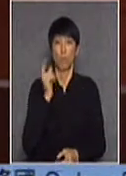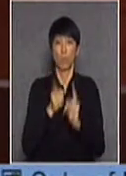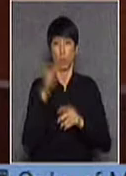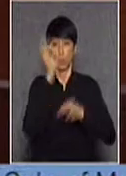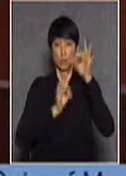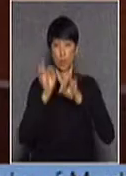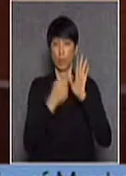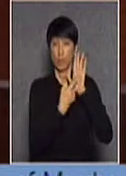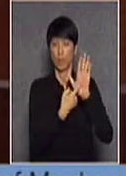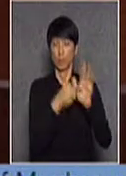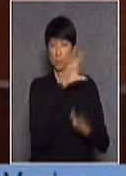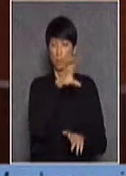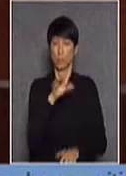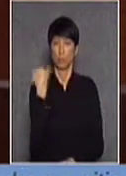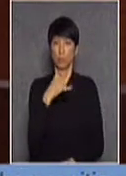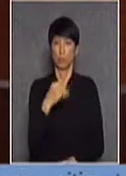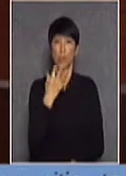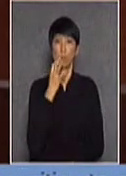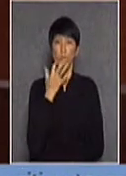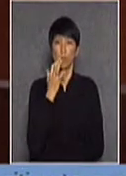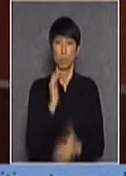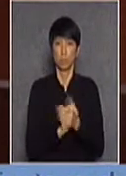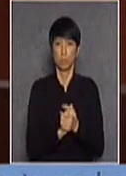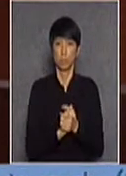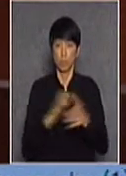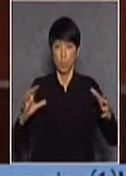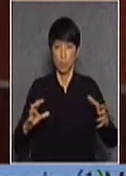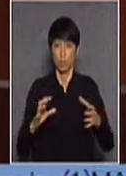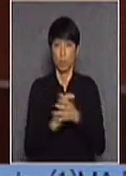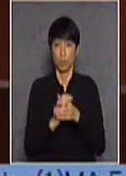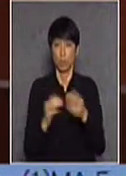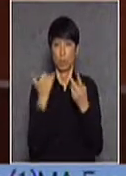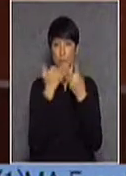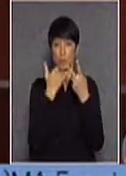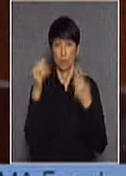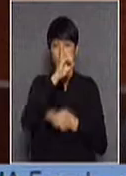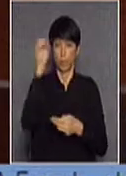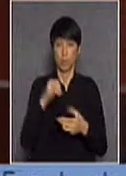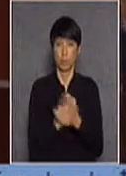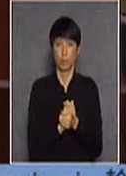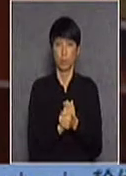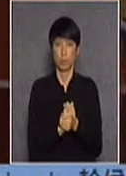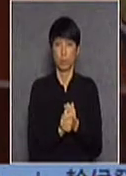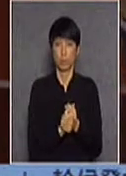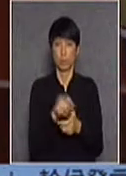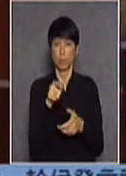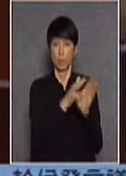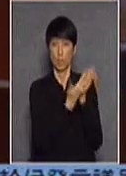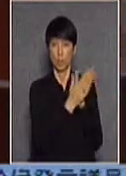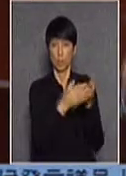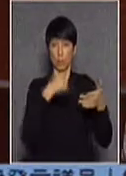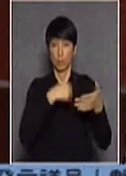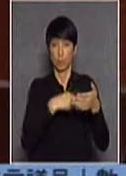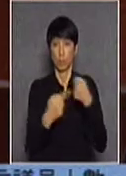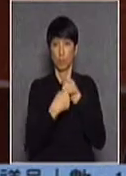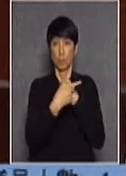子。澳門輸入外勞是佔它的總勞動人口的 26% 的，在這本書裏面第一版你就